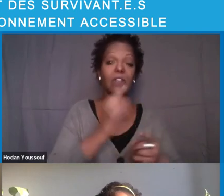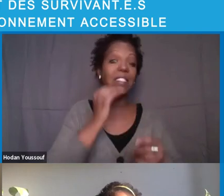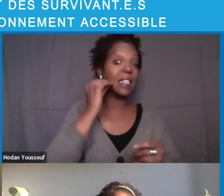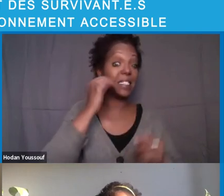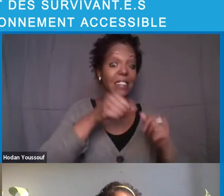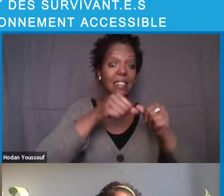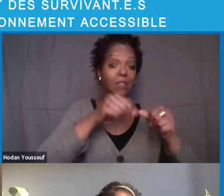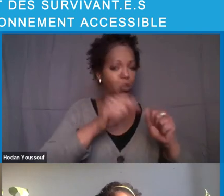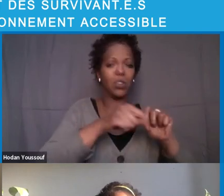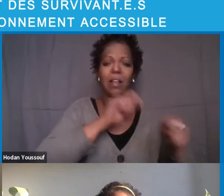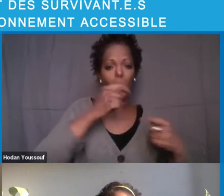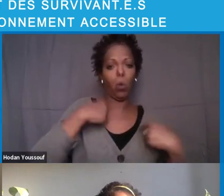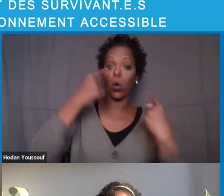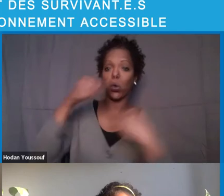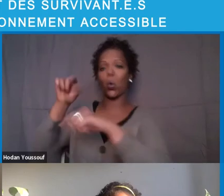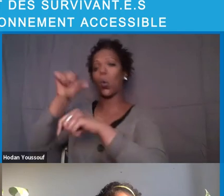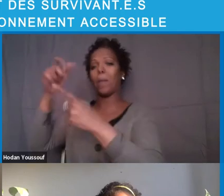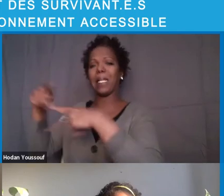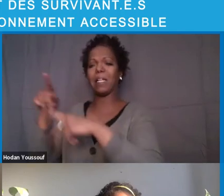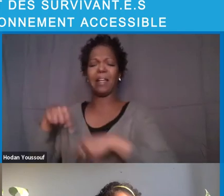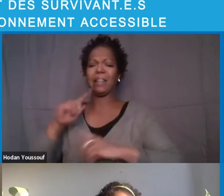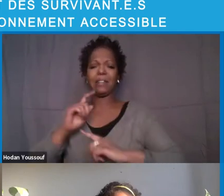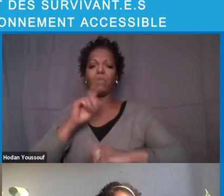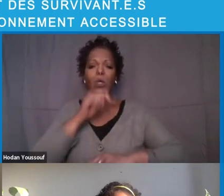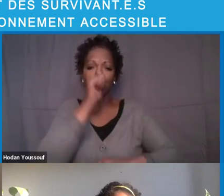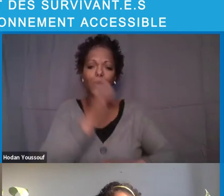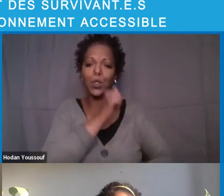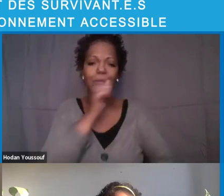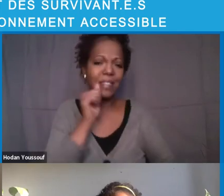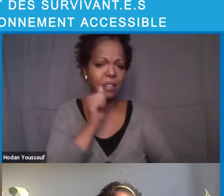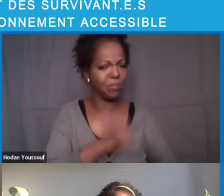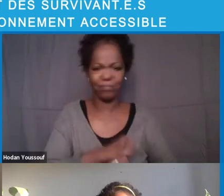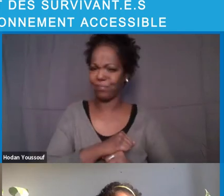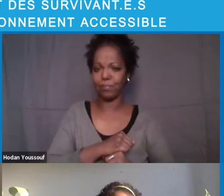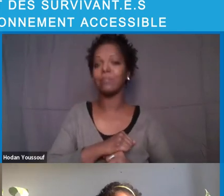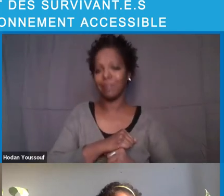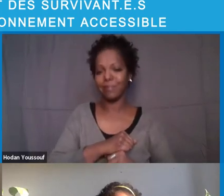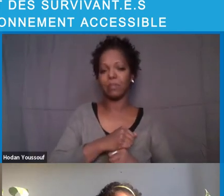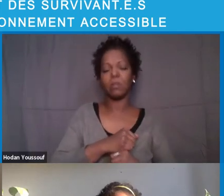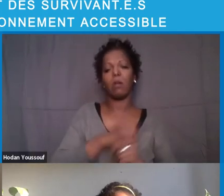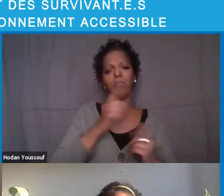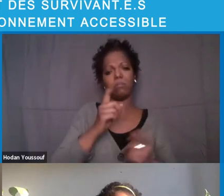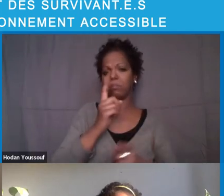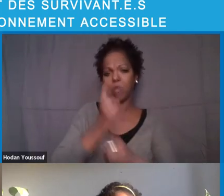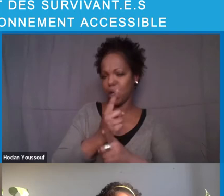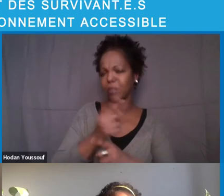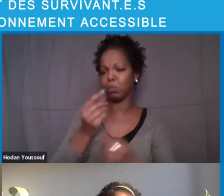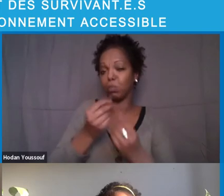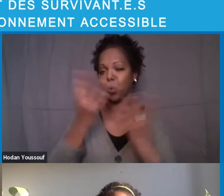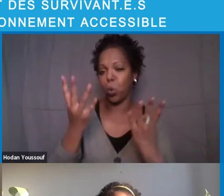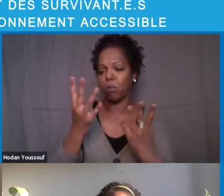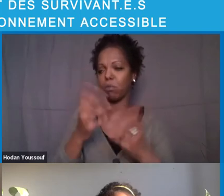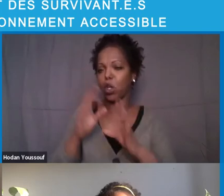exemple, tu n'auras pas ta résidence permanente. Puis on leur dit que sinon, ils vont retourner dans